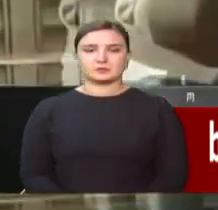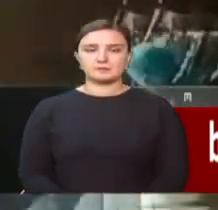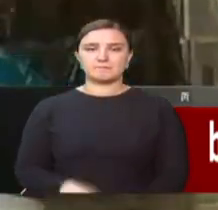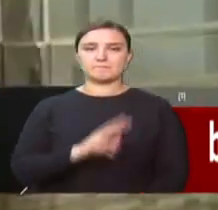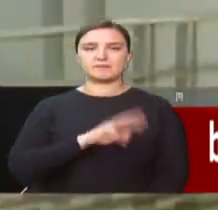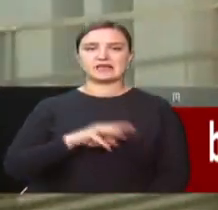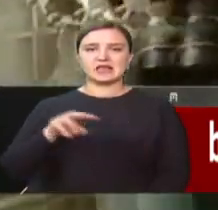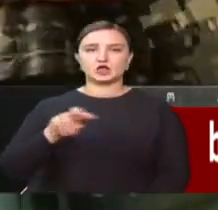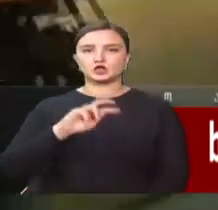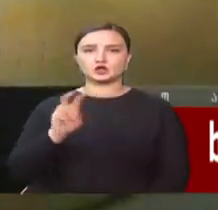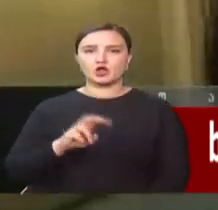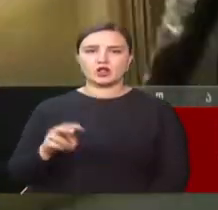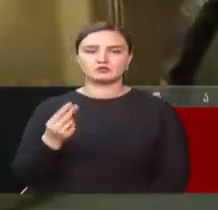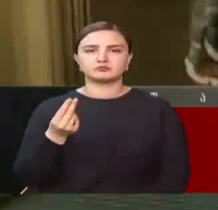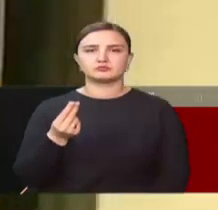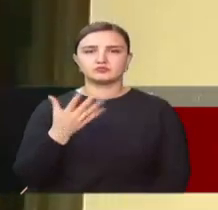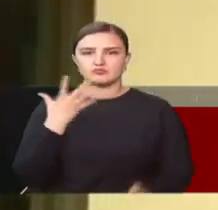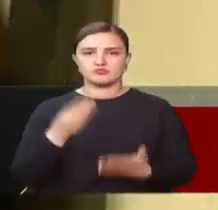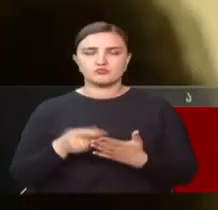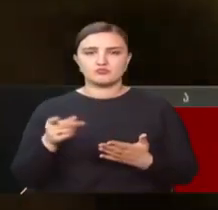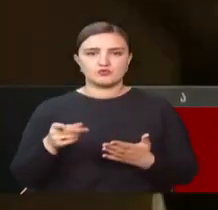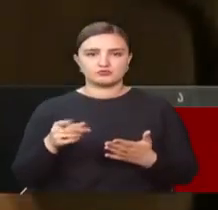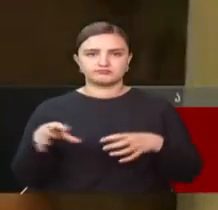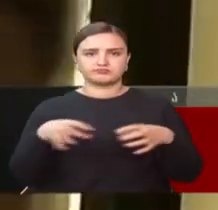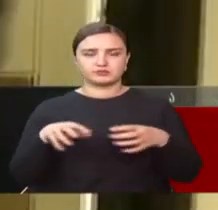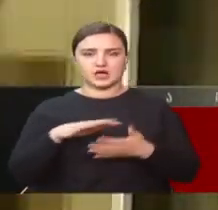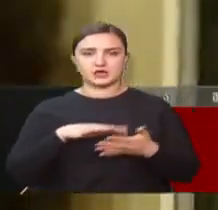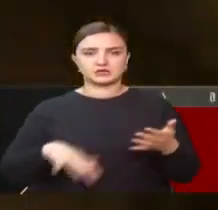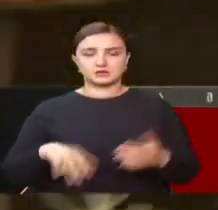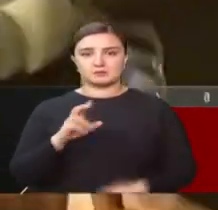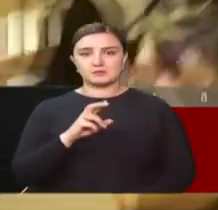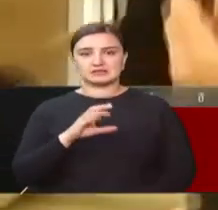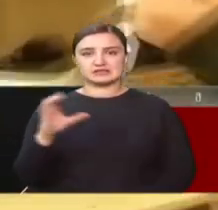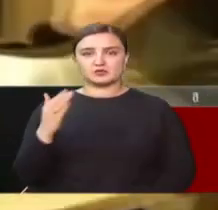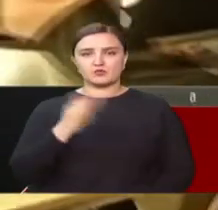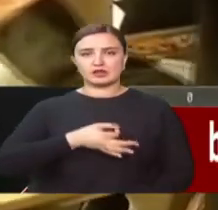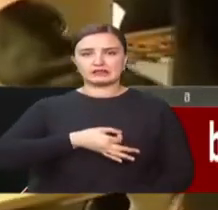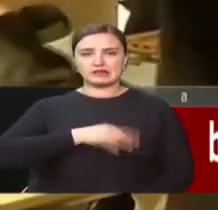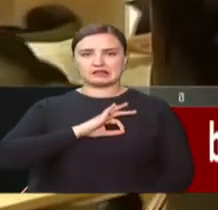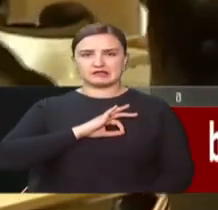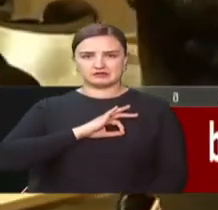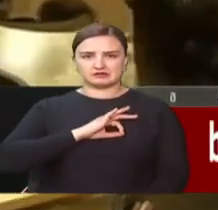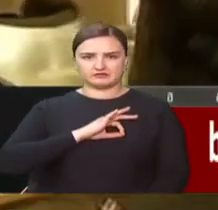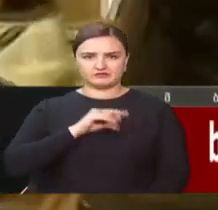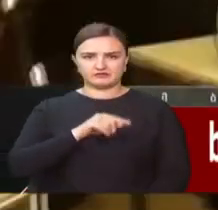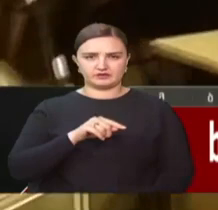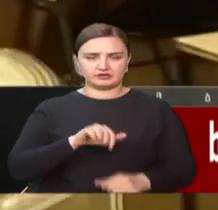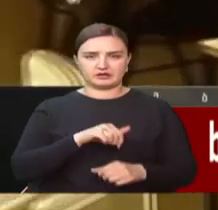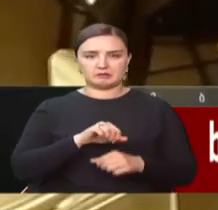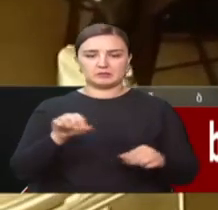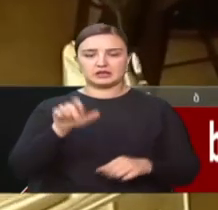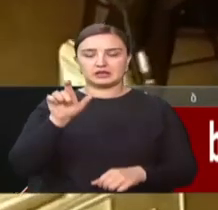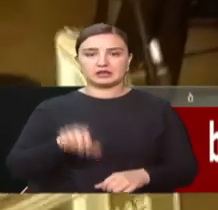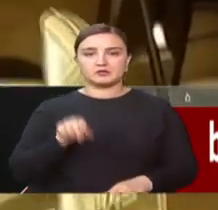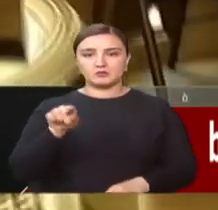მილიარდ დოლარიან საგას ახლა თავისებური გაგრძელება აქვს. მას შემდეგ, რაც BBC-ს ჩახლართული დეტექტივის მთავარმა გმირმა ევროპელ პენსიონერთა